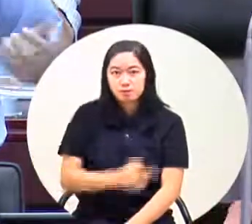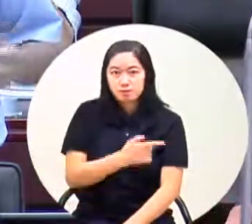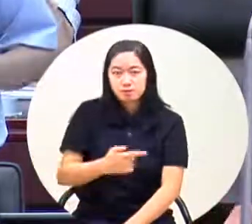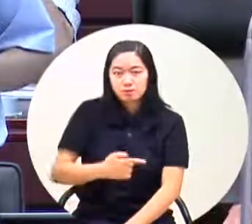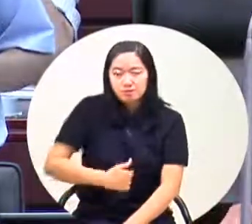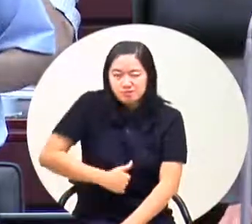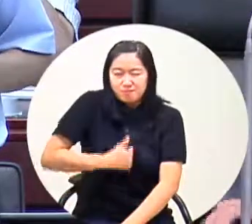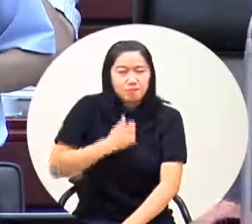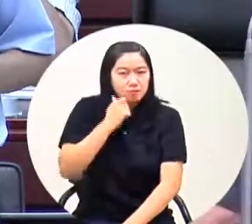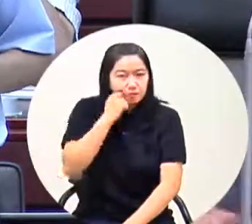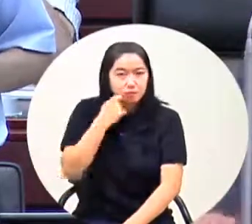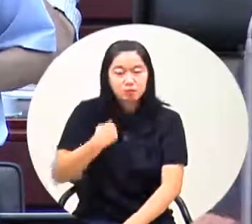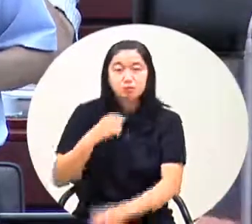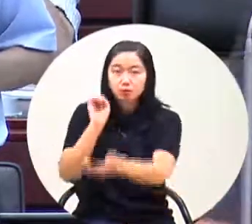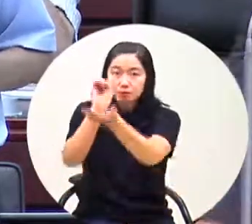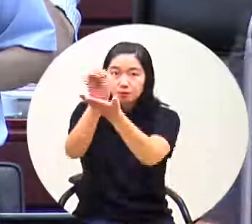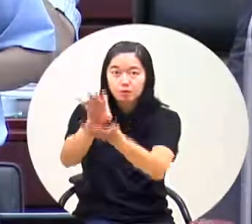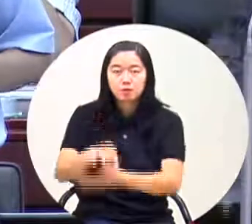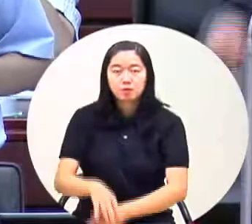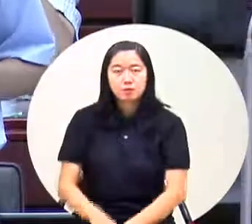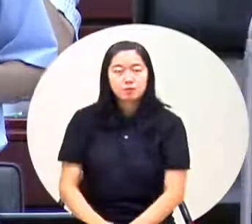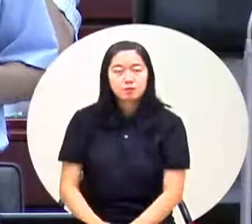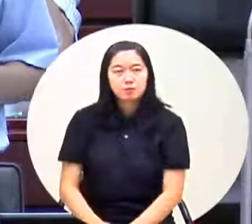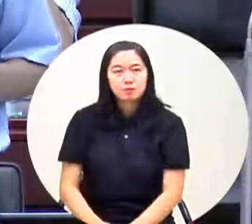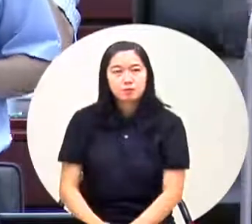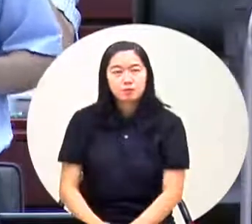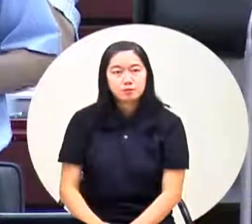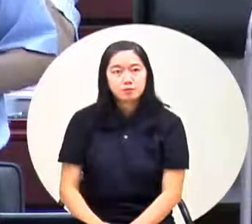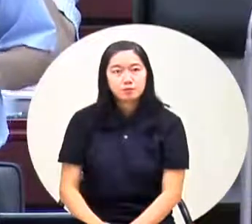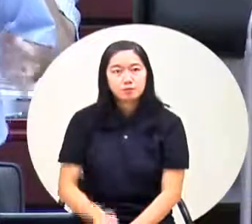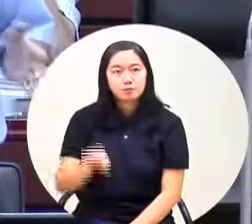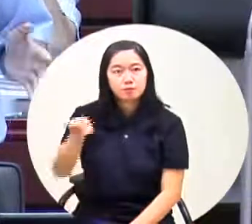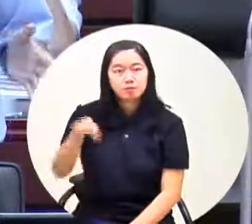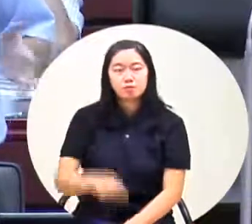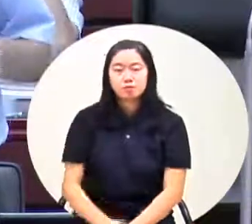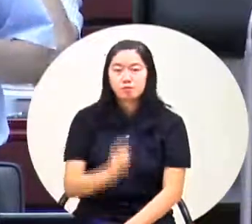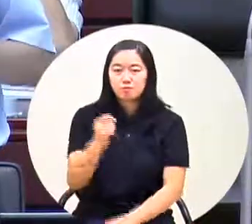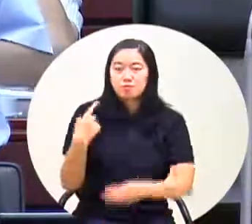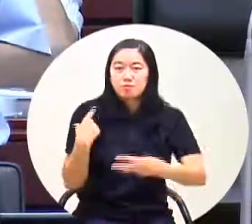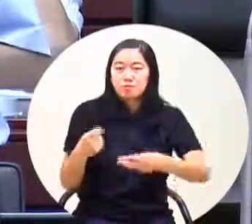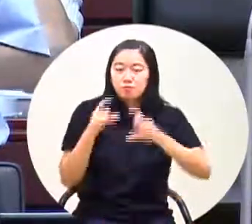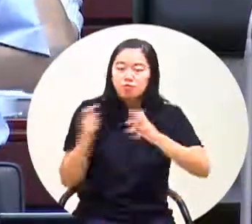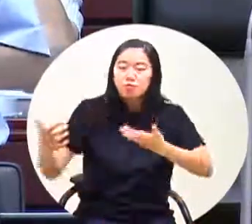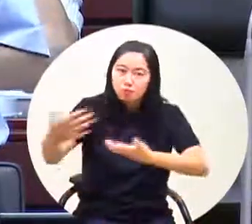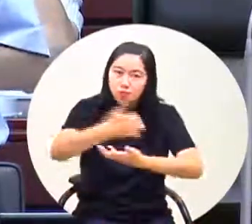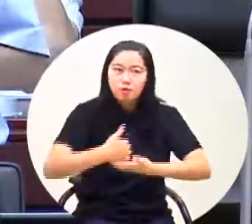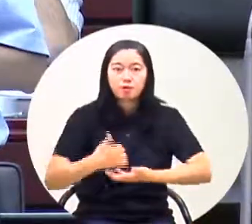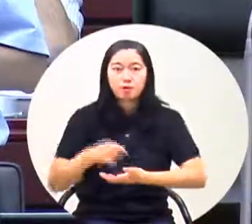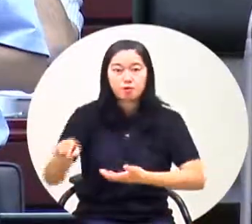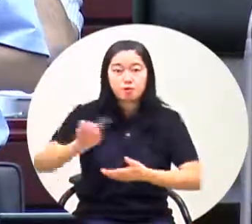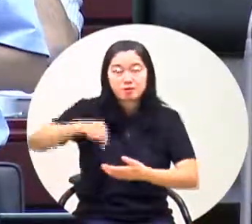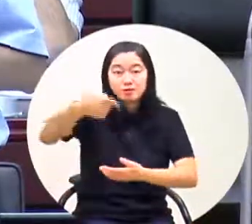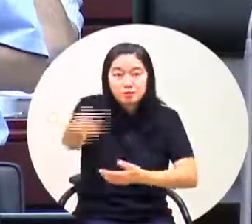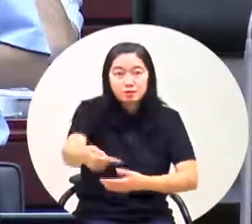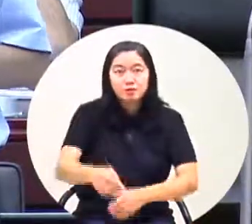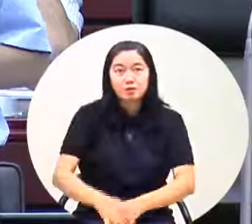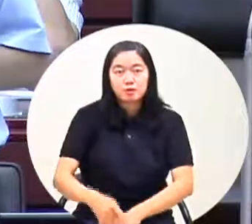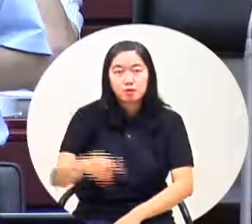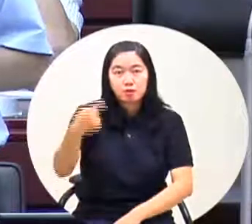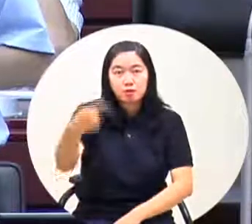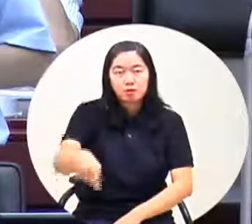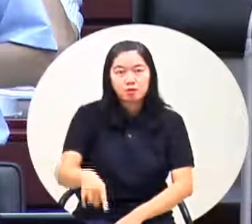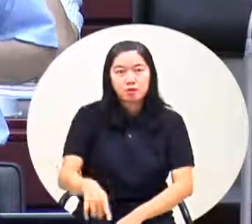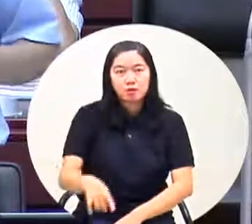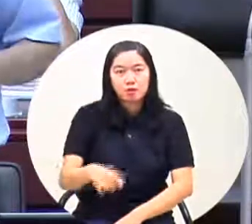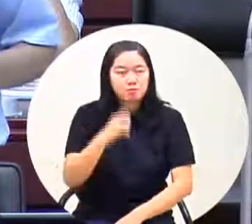其实也跟议员报告，就是说因为这个 ARM 有后端的一个所谓的客服系